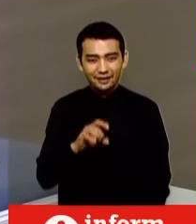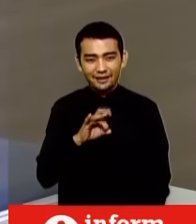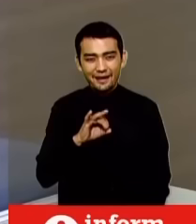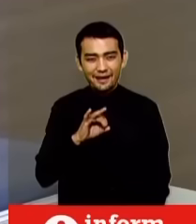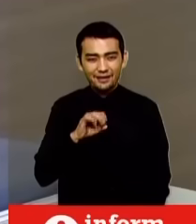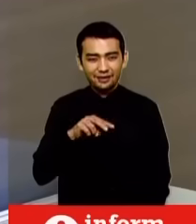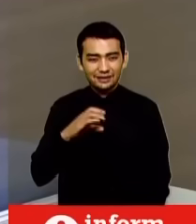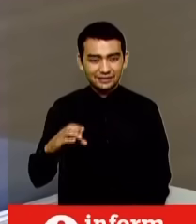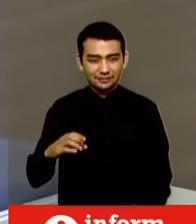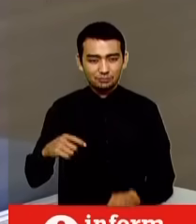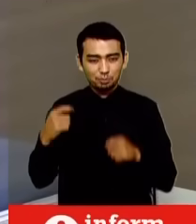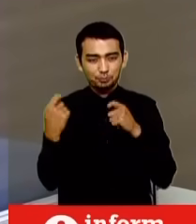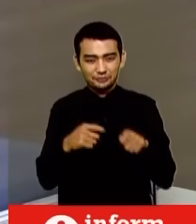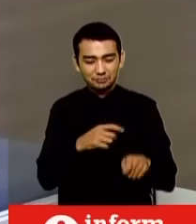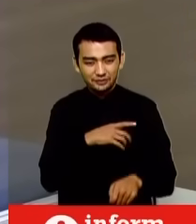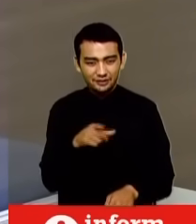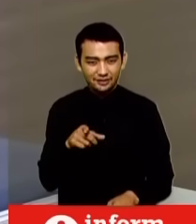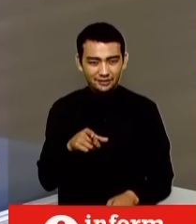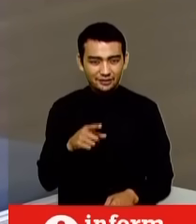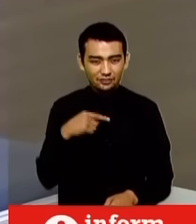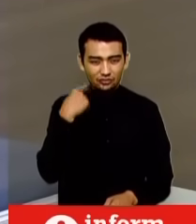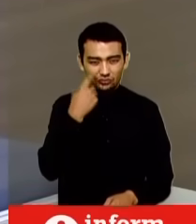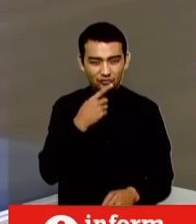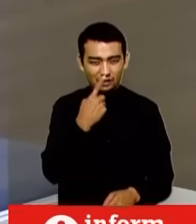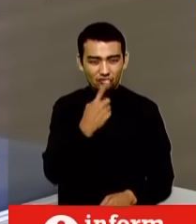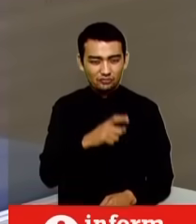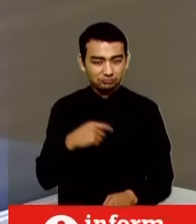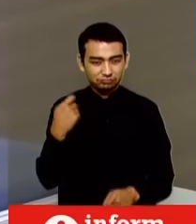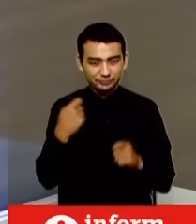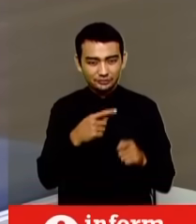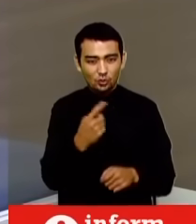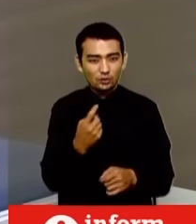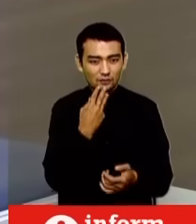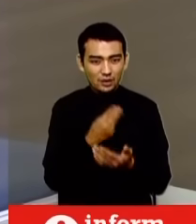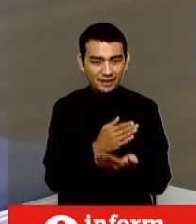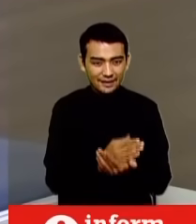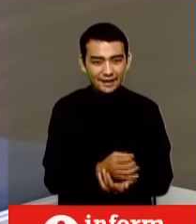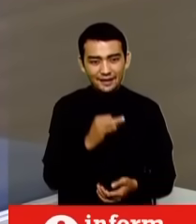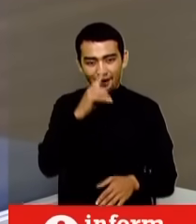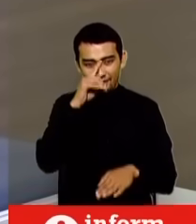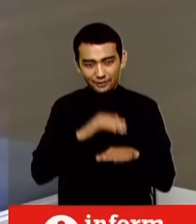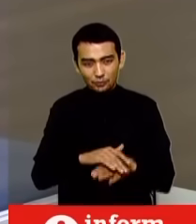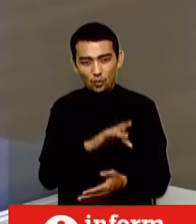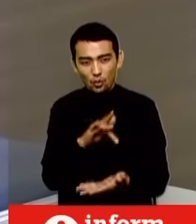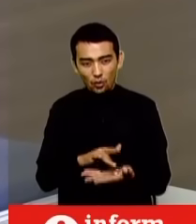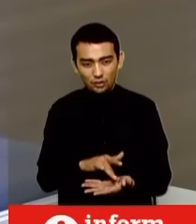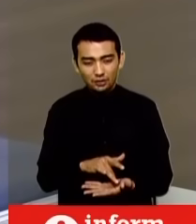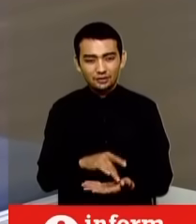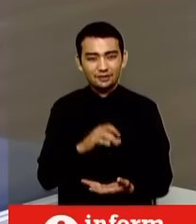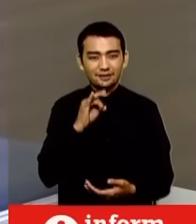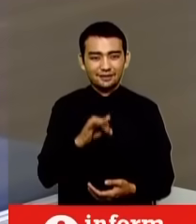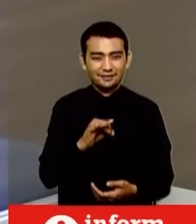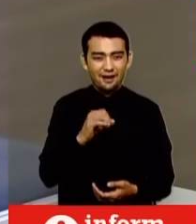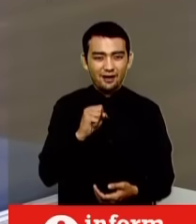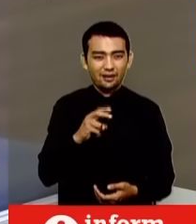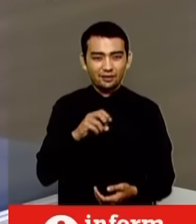шектеулі серіктестігіне сатылған жеке меншікке. Сол бастапқы әкімдікпен Ақтау қаласы әкімдігімен берілген жер